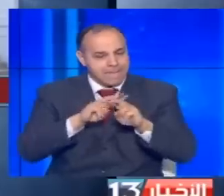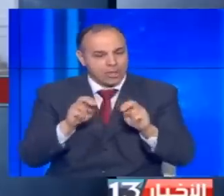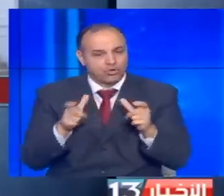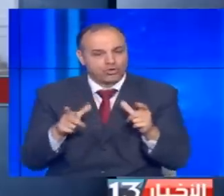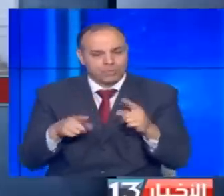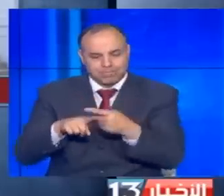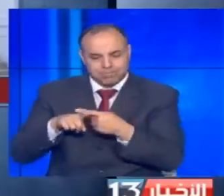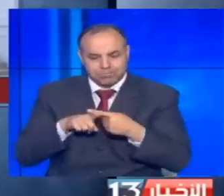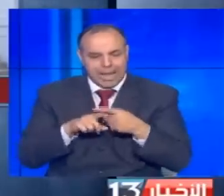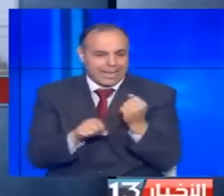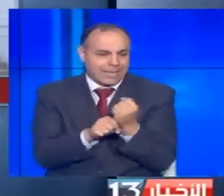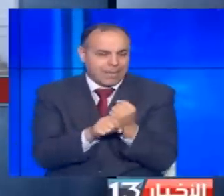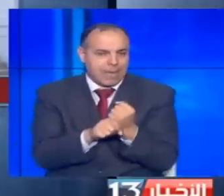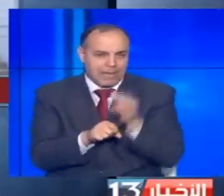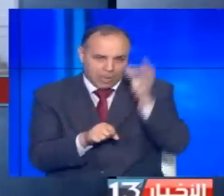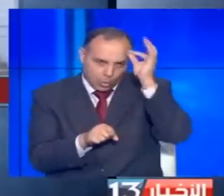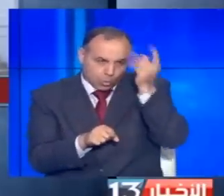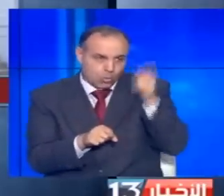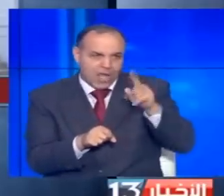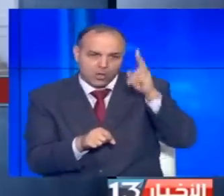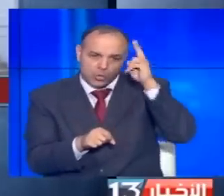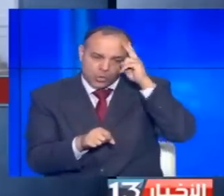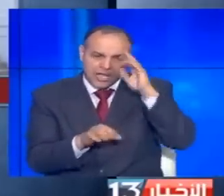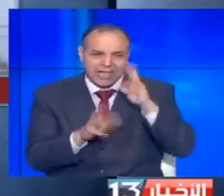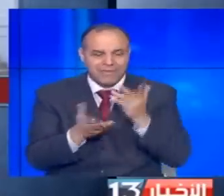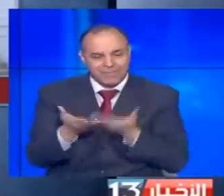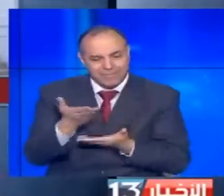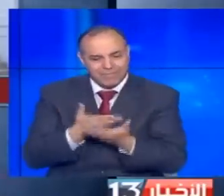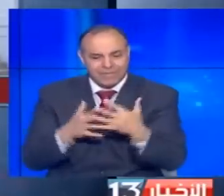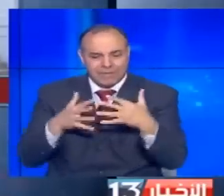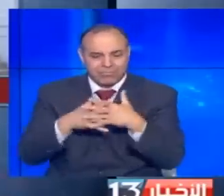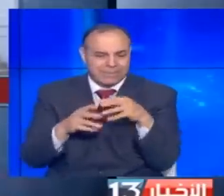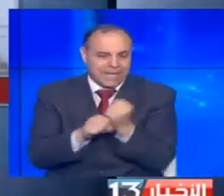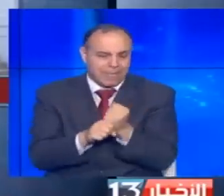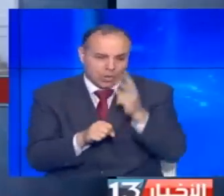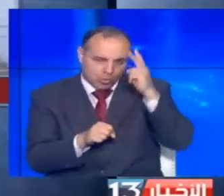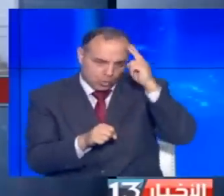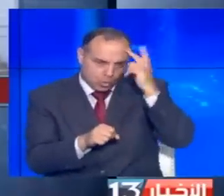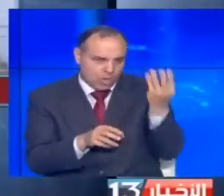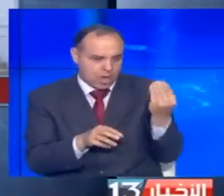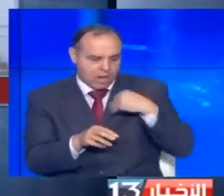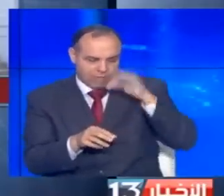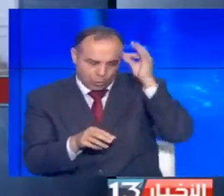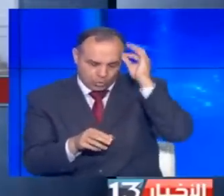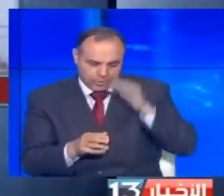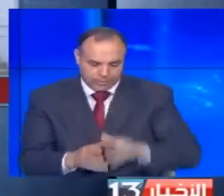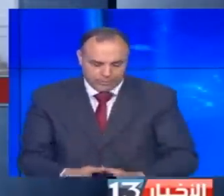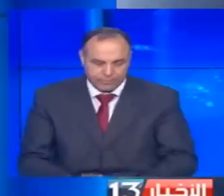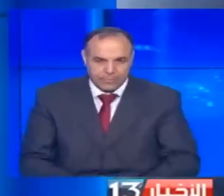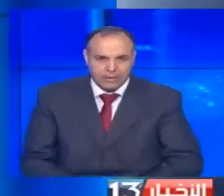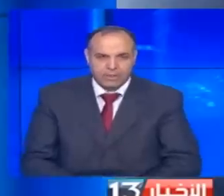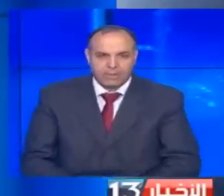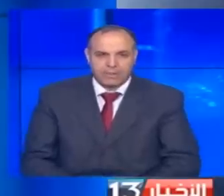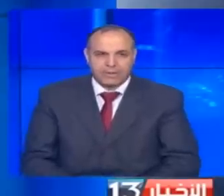الشراكه والاستثمار بين البلدين وسبل تعزيز الاستثمارات السعوديه فى تونس فى